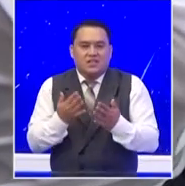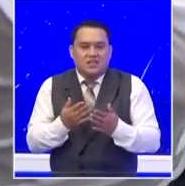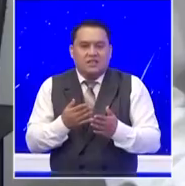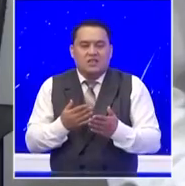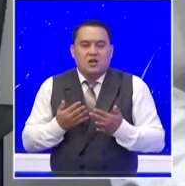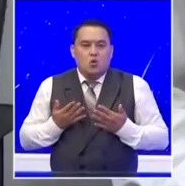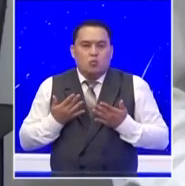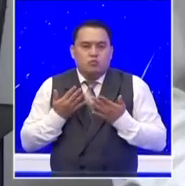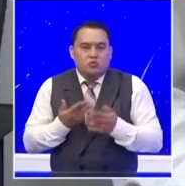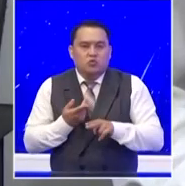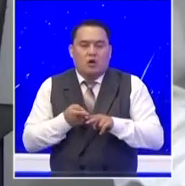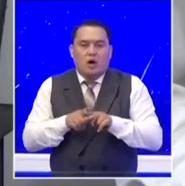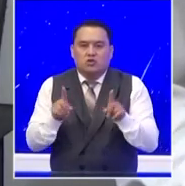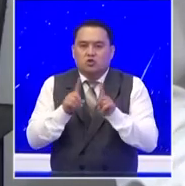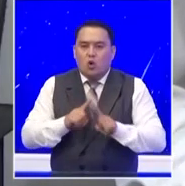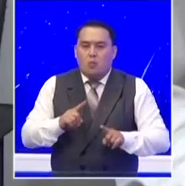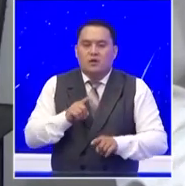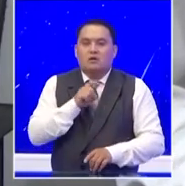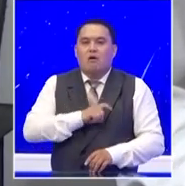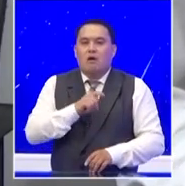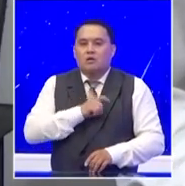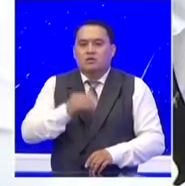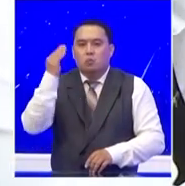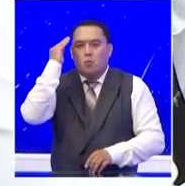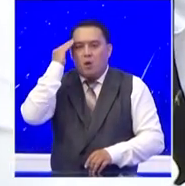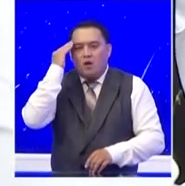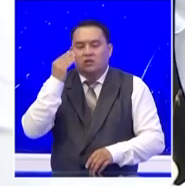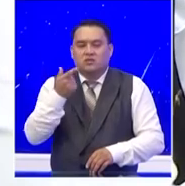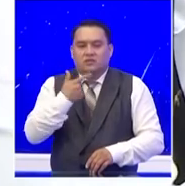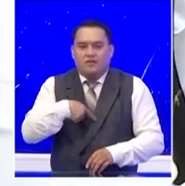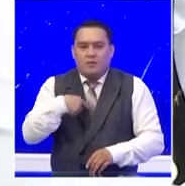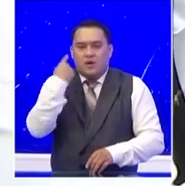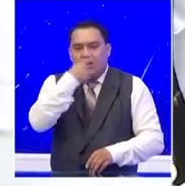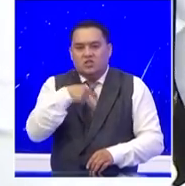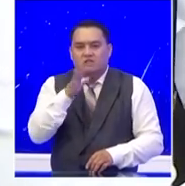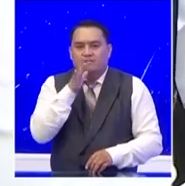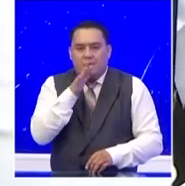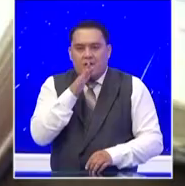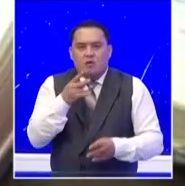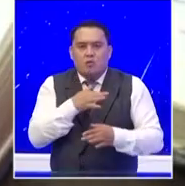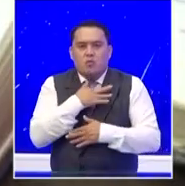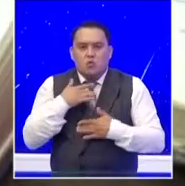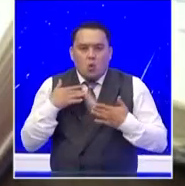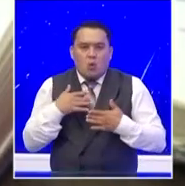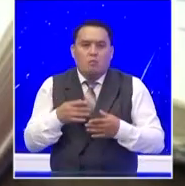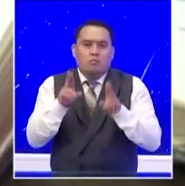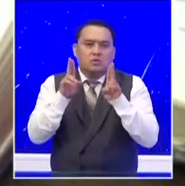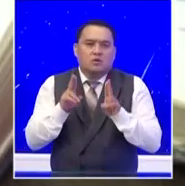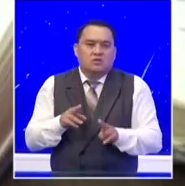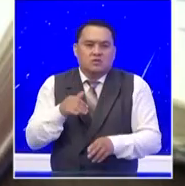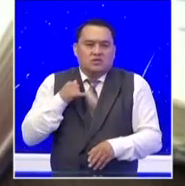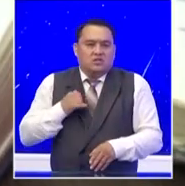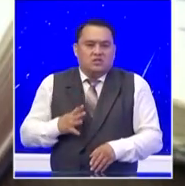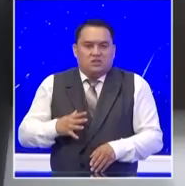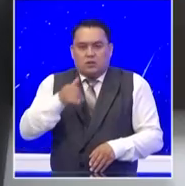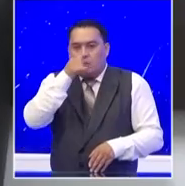настойчивости и упорства, но особых качеств и способности жертвовать своим личным временем. Многие, как правило, просто не выдерживают